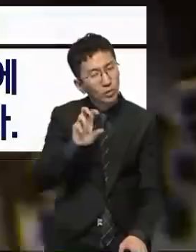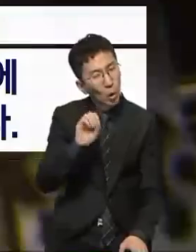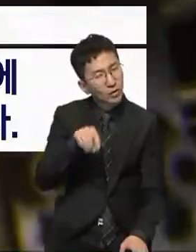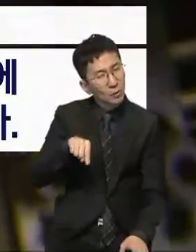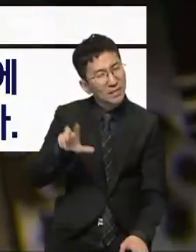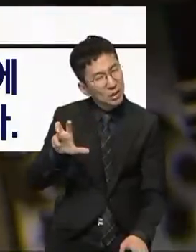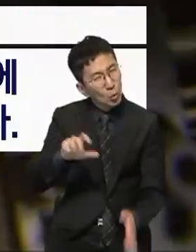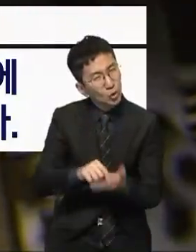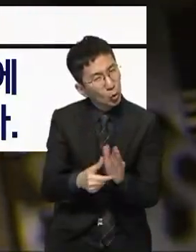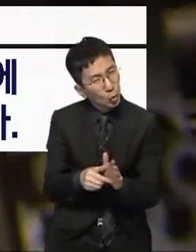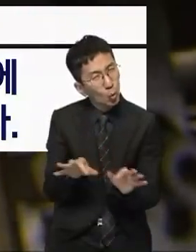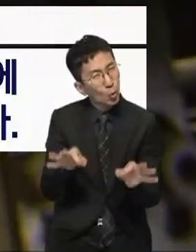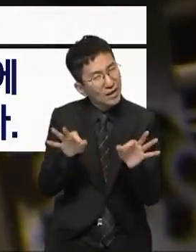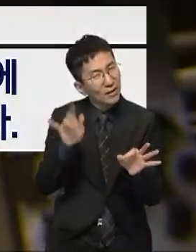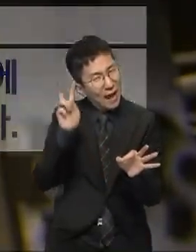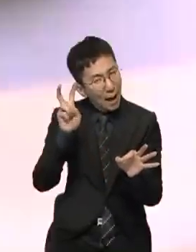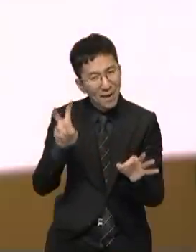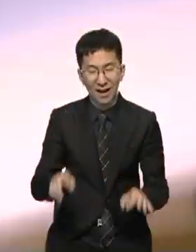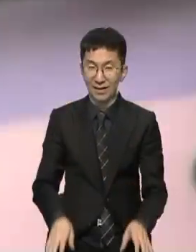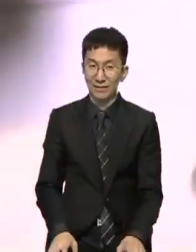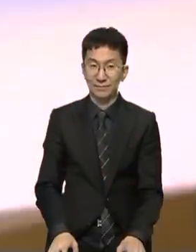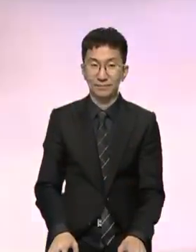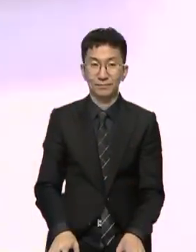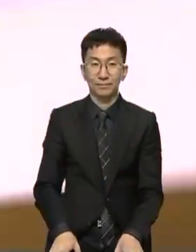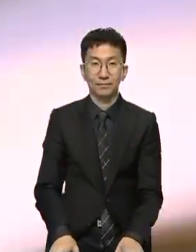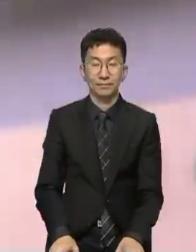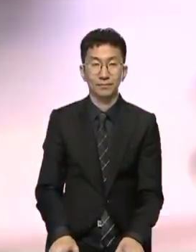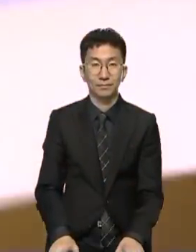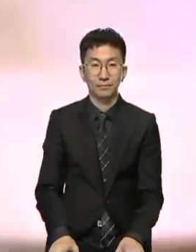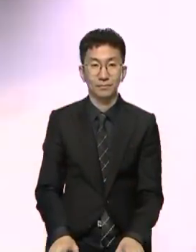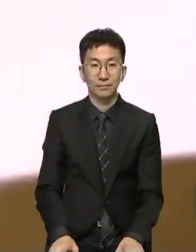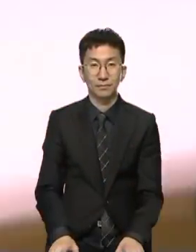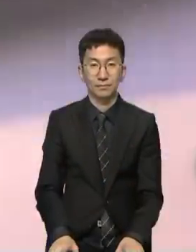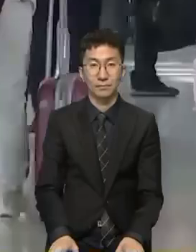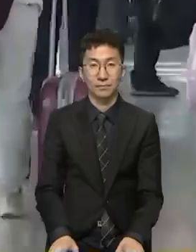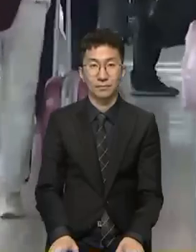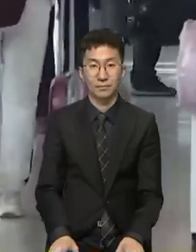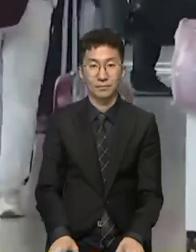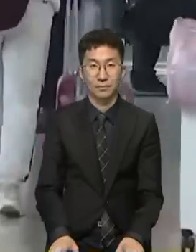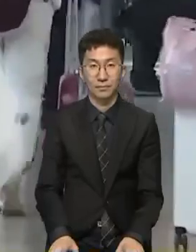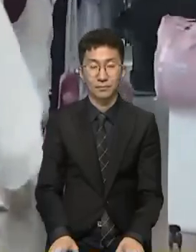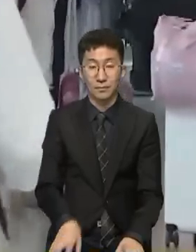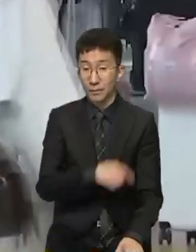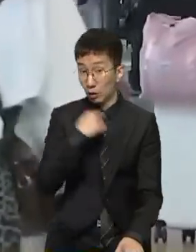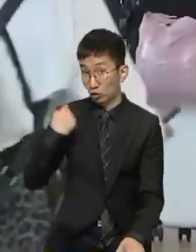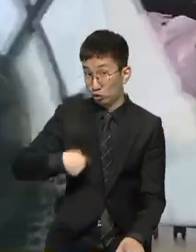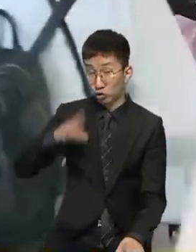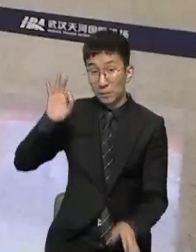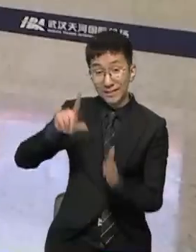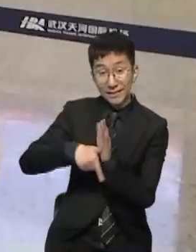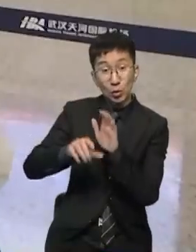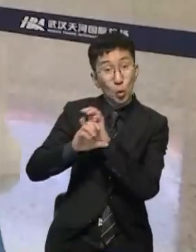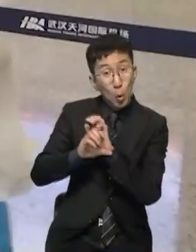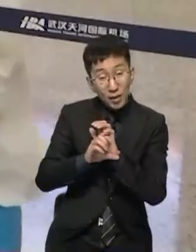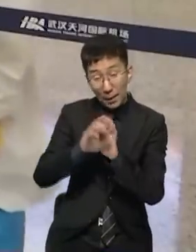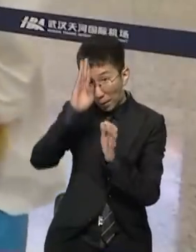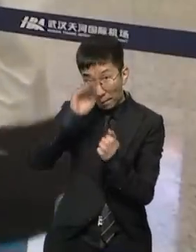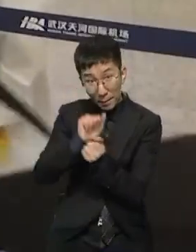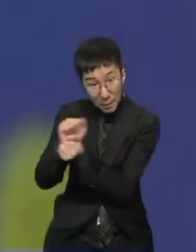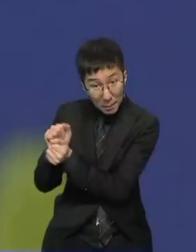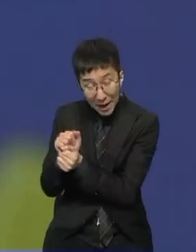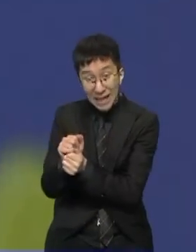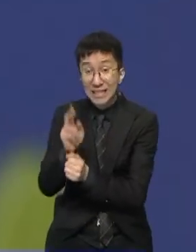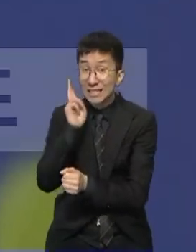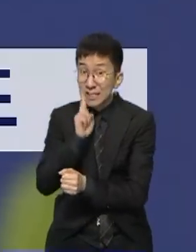rates by half a percentage point, eventually maybe a quarter percentage point. 중국 쪽에선 코로나가 퍼지는 지역을